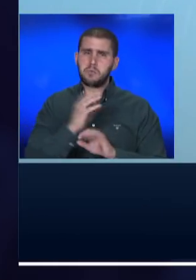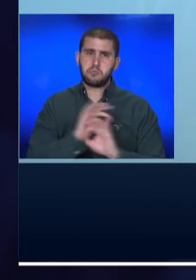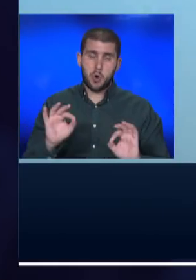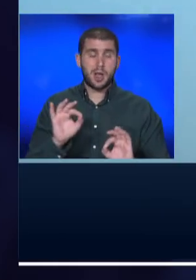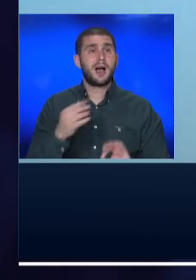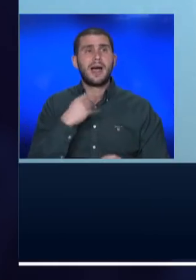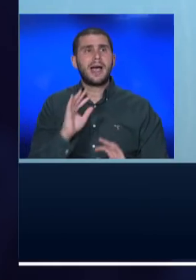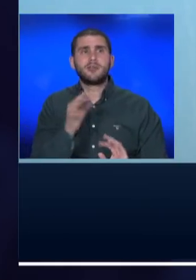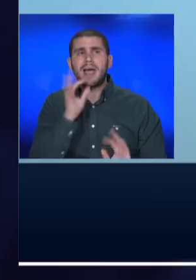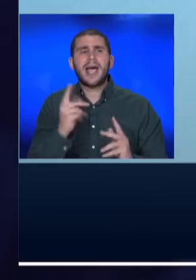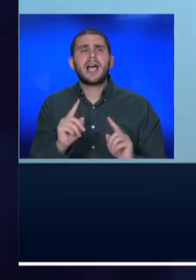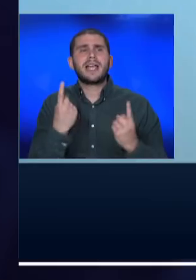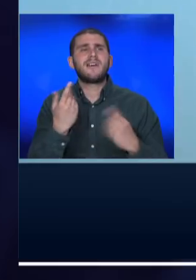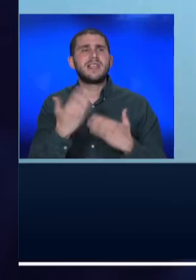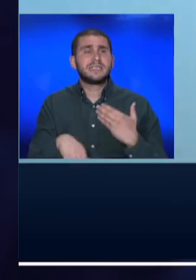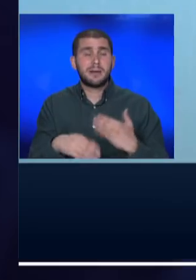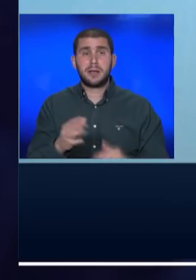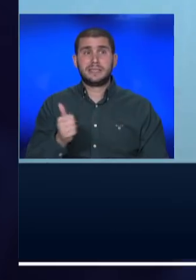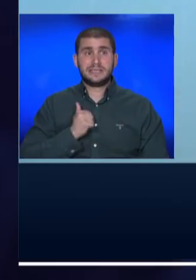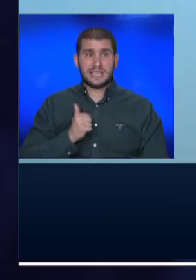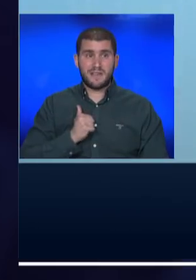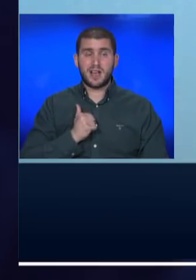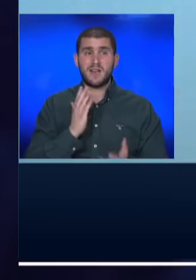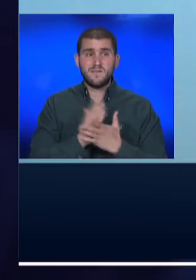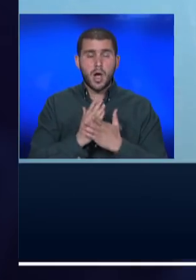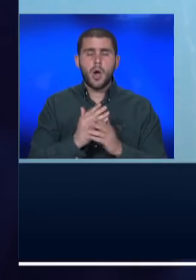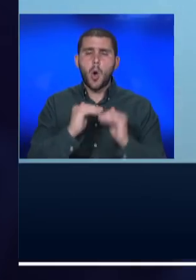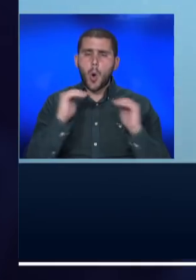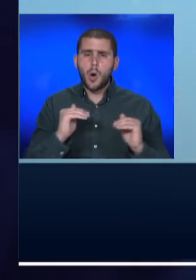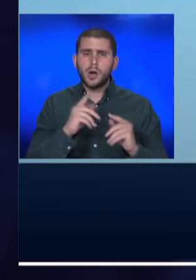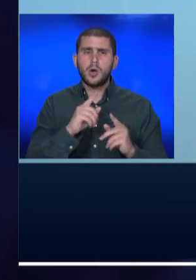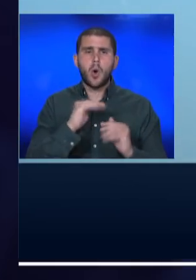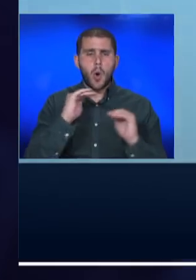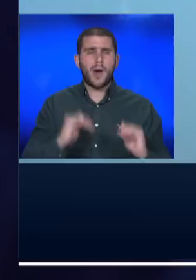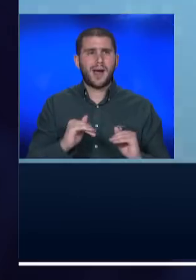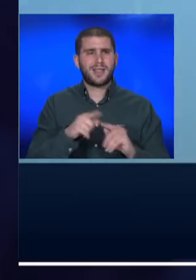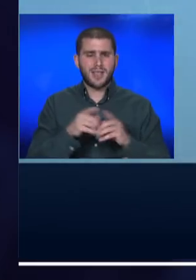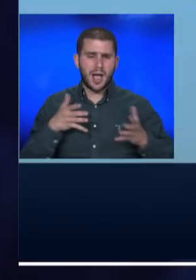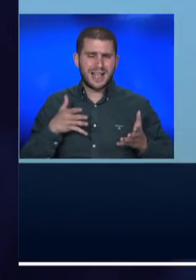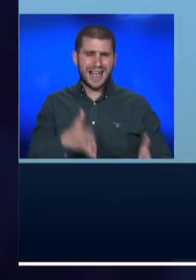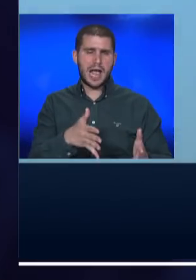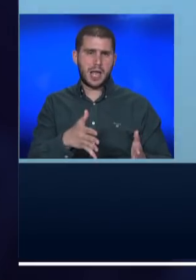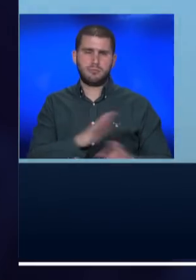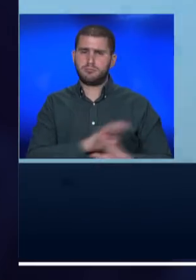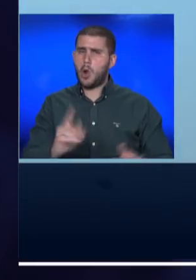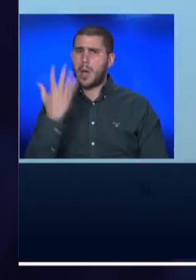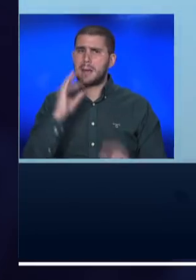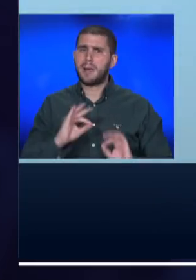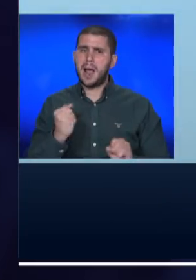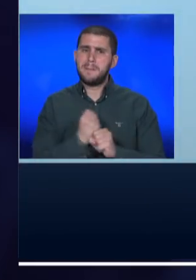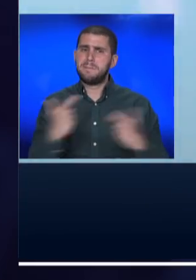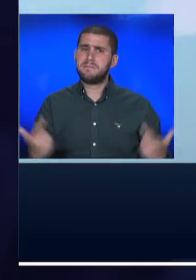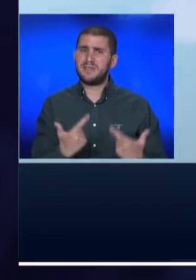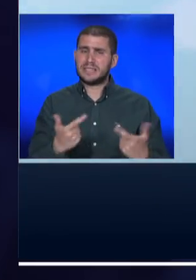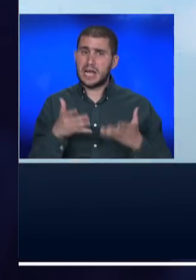מרגע שהצבא הוריד, ורועי אמר את זה, הצבא הוריד ביום הראשון את סוגיית התמרון הקרקעי מעל סדר היום. לא היה מבצע בסדר גודל הזה, ויצא לי להיות בכל